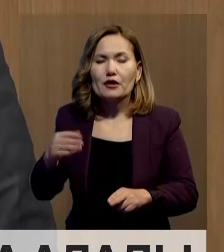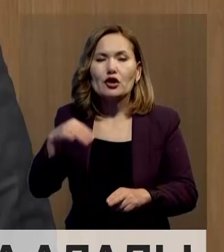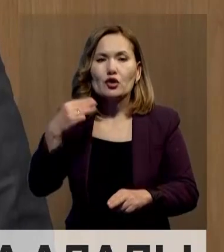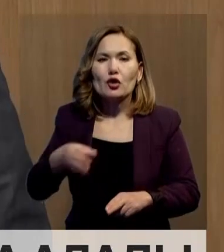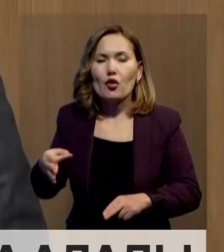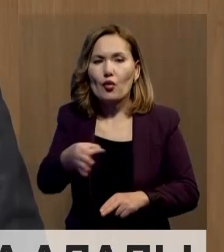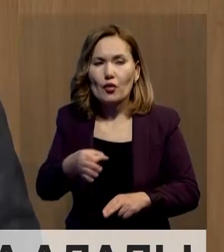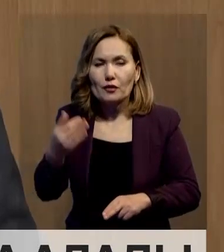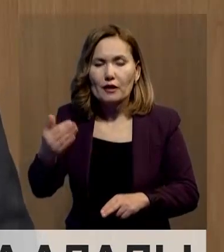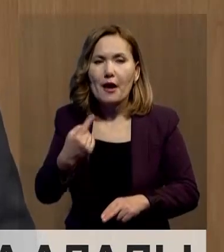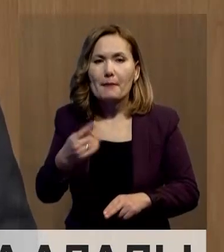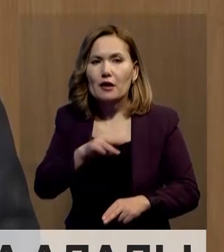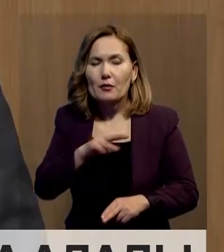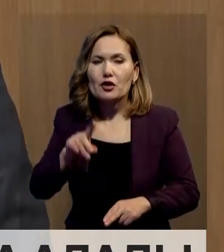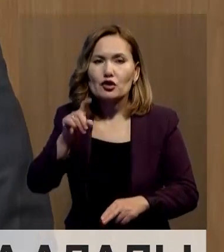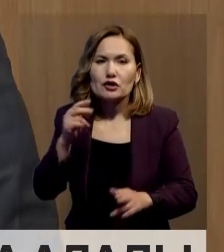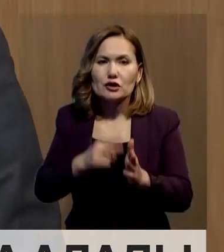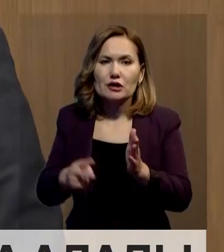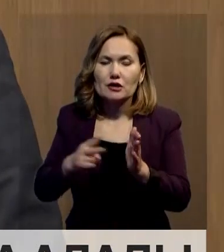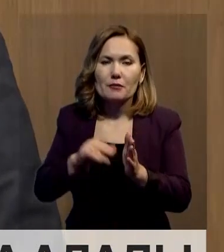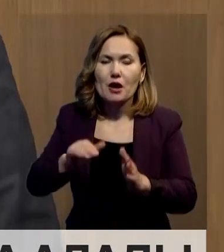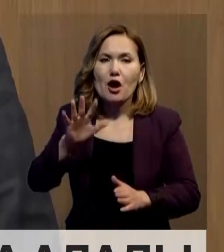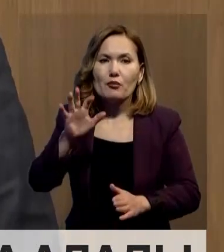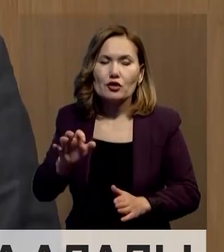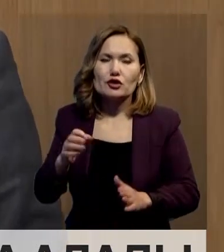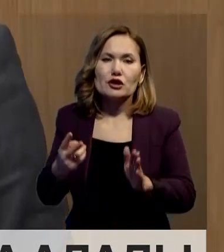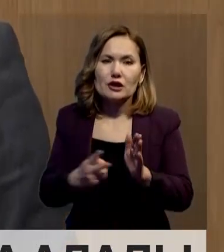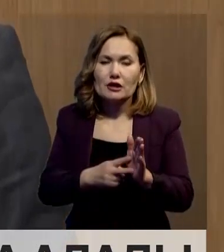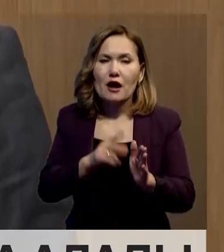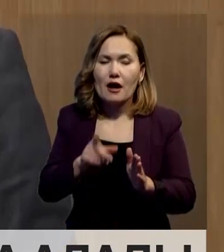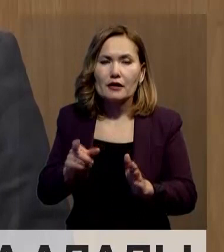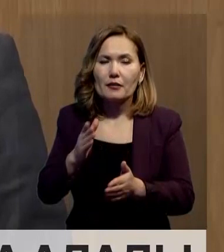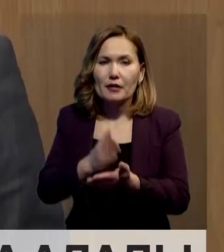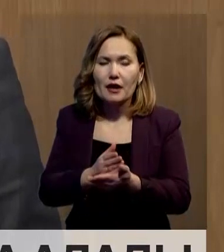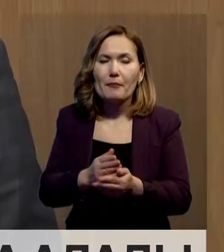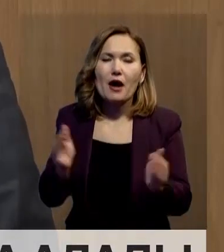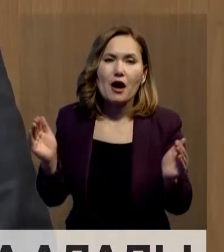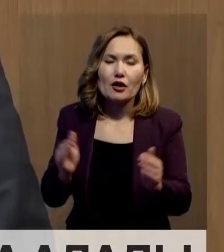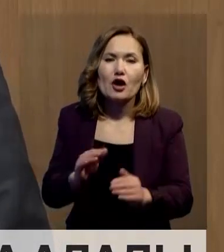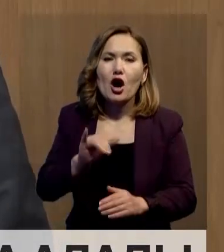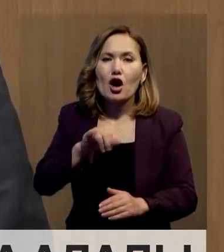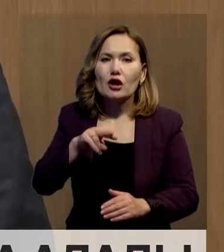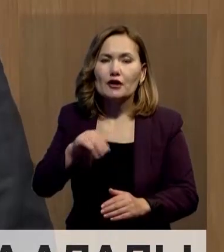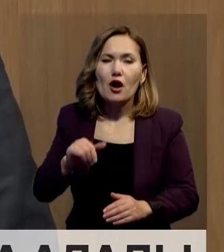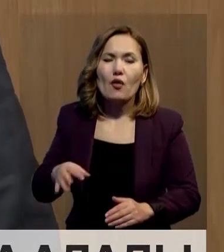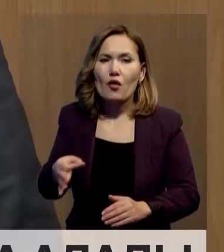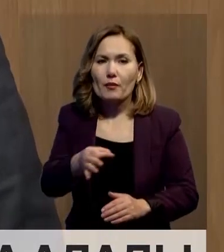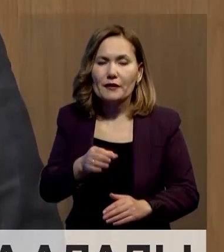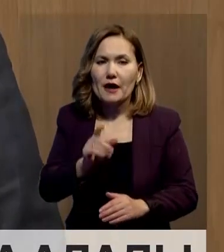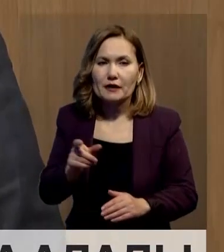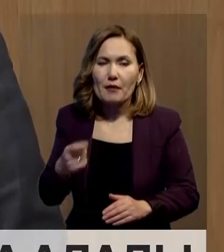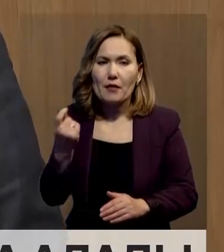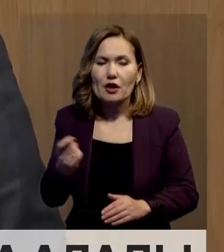облысында, онда 1 177 507 сайлаушы болса, ал ең азы Ұлытау облысында тіркелген.